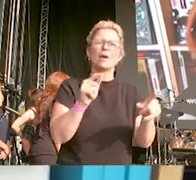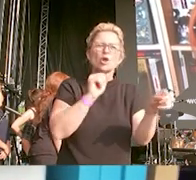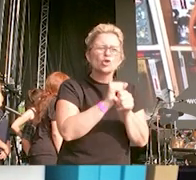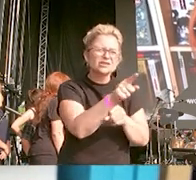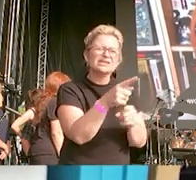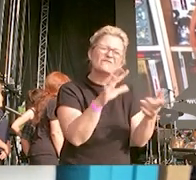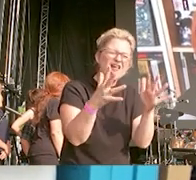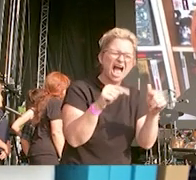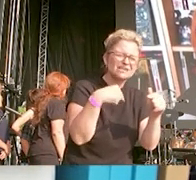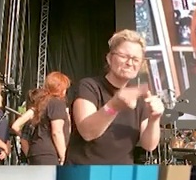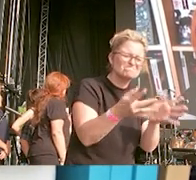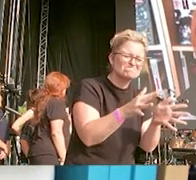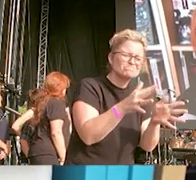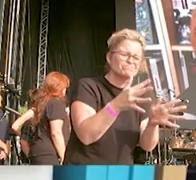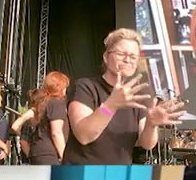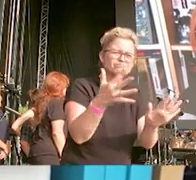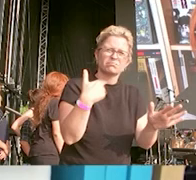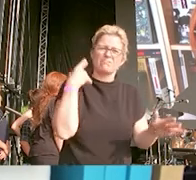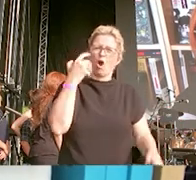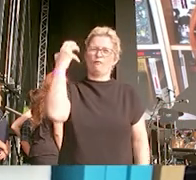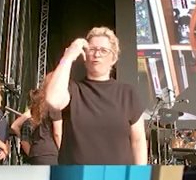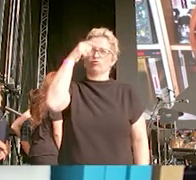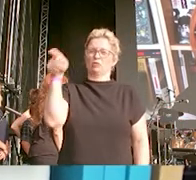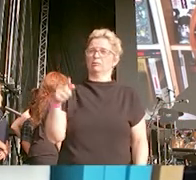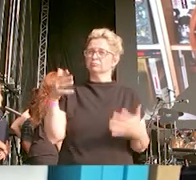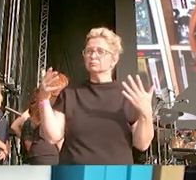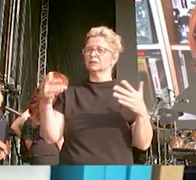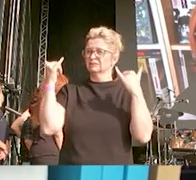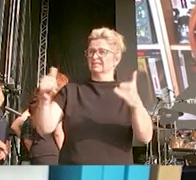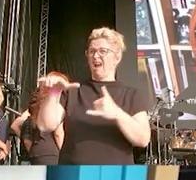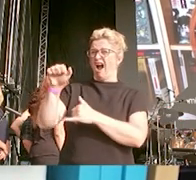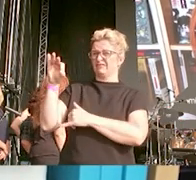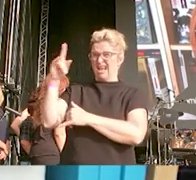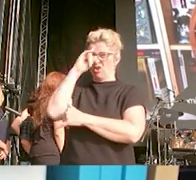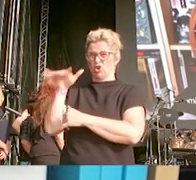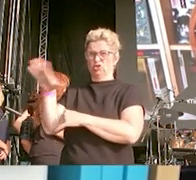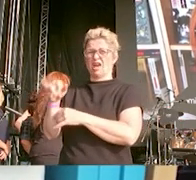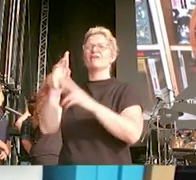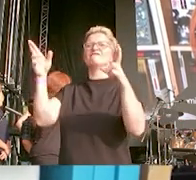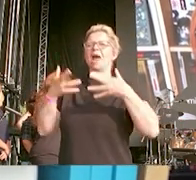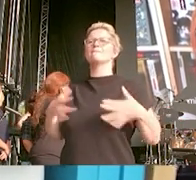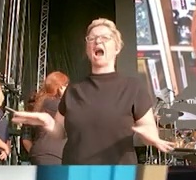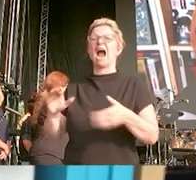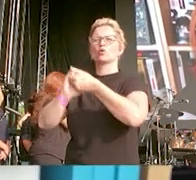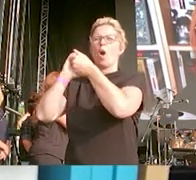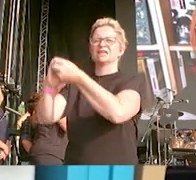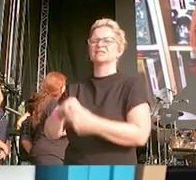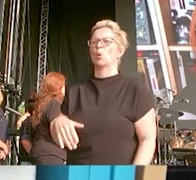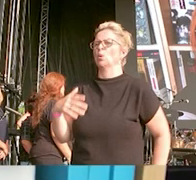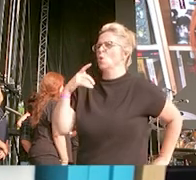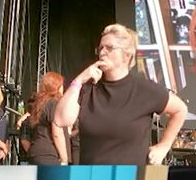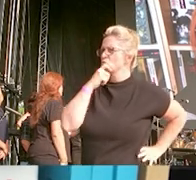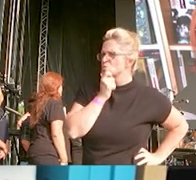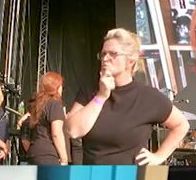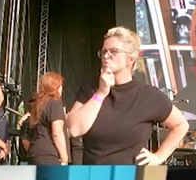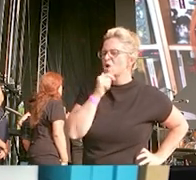durchaus da sind. Wenn man sich überlegt, wer sich alle für eine Koalition mit AfD in Deutschland ausspricht. Und da